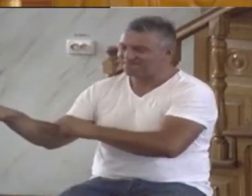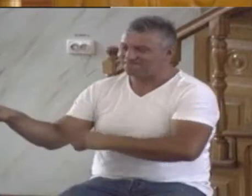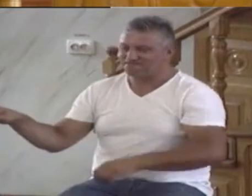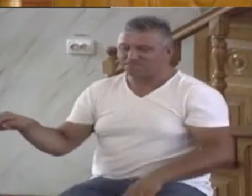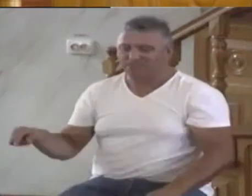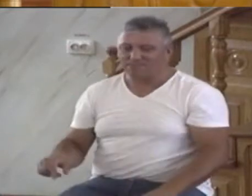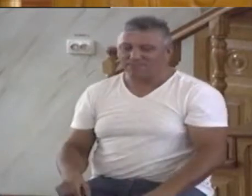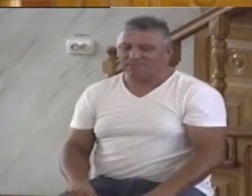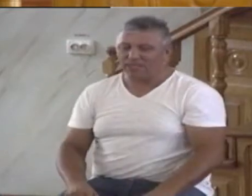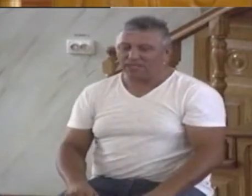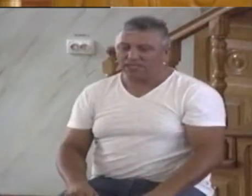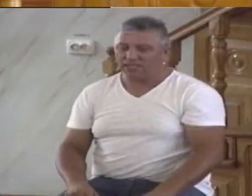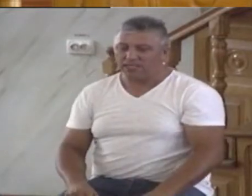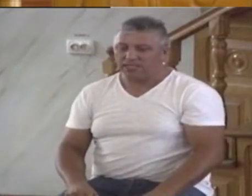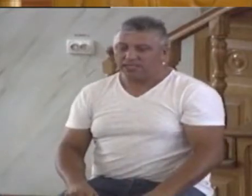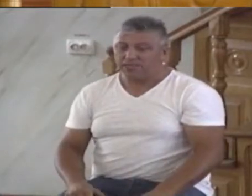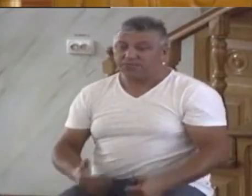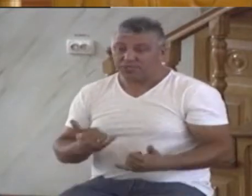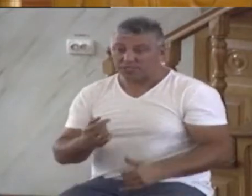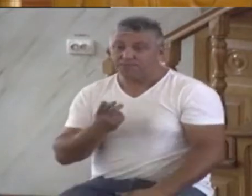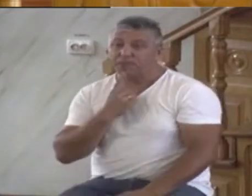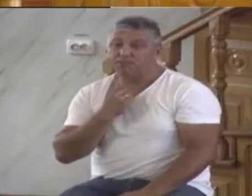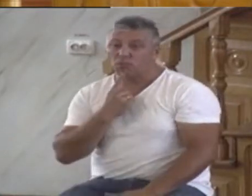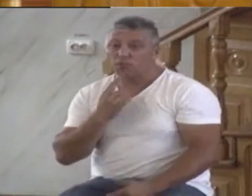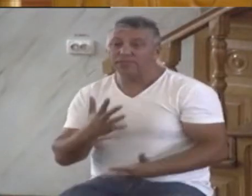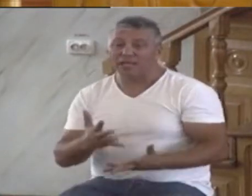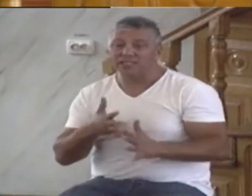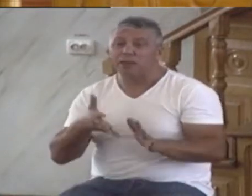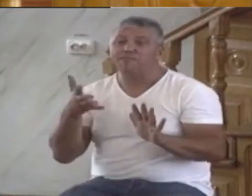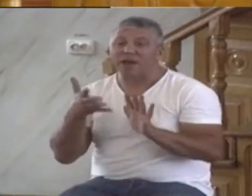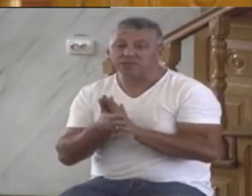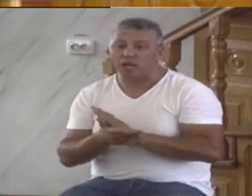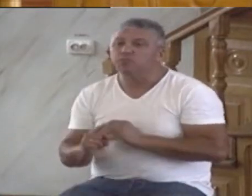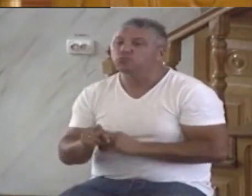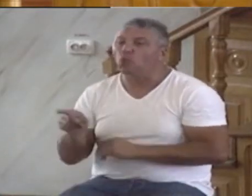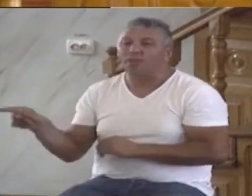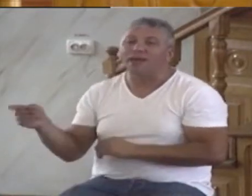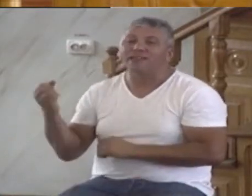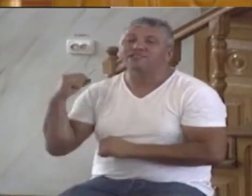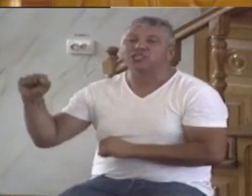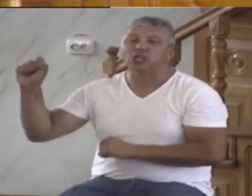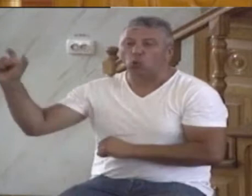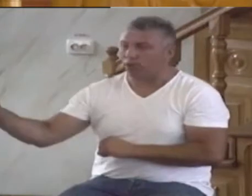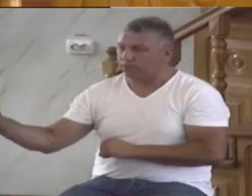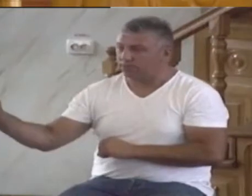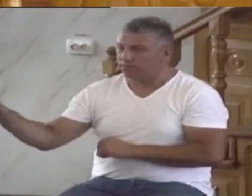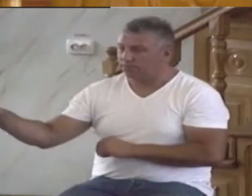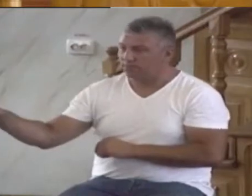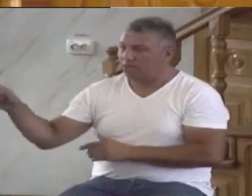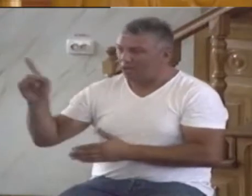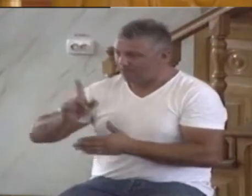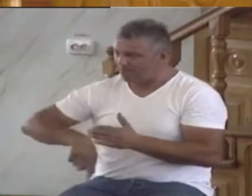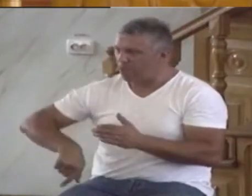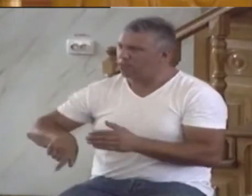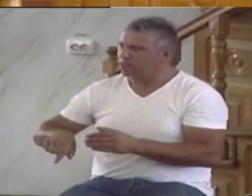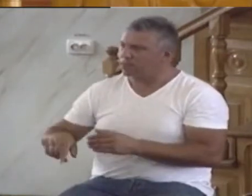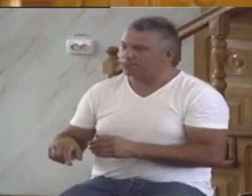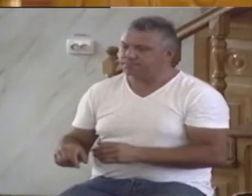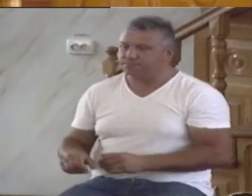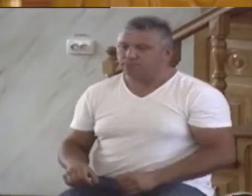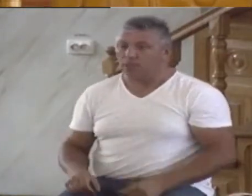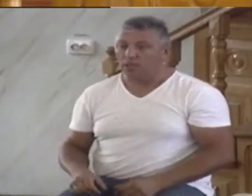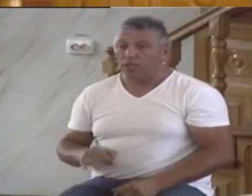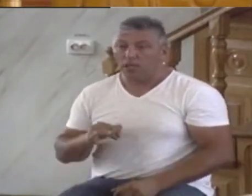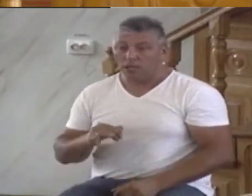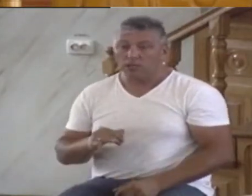в чем же заключается геройство веры этого человека, этого пророка, и воздать славу Богу